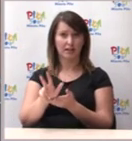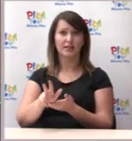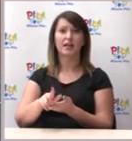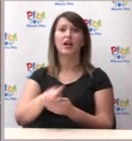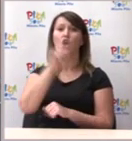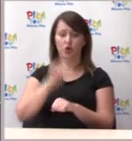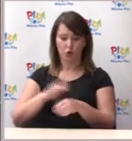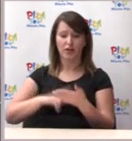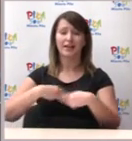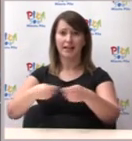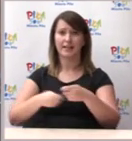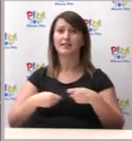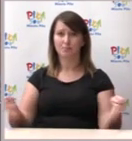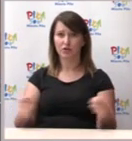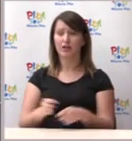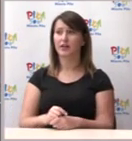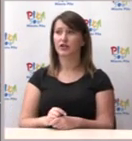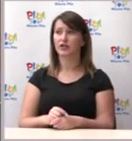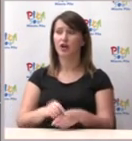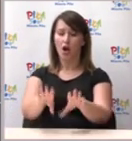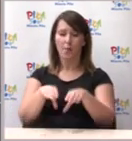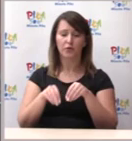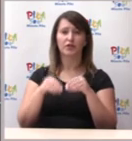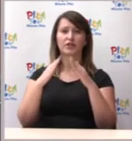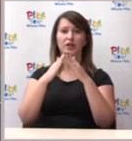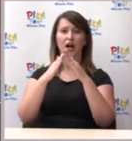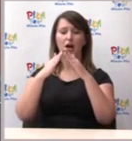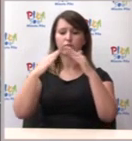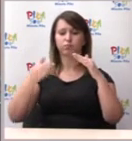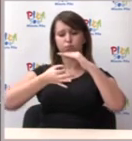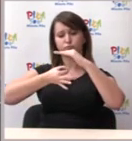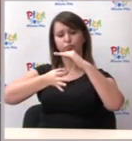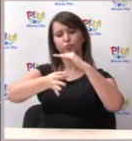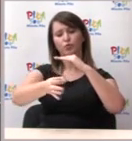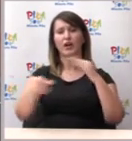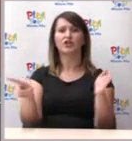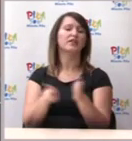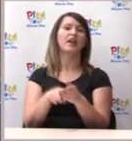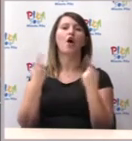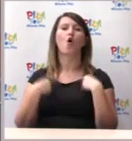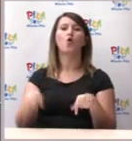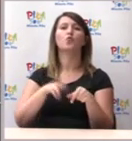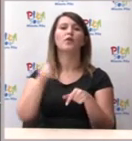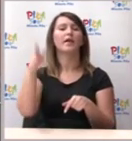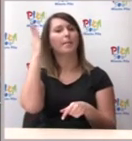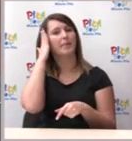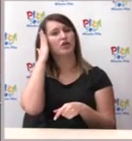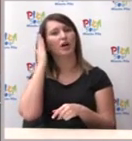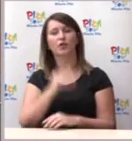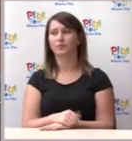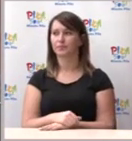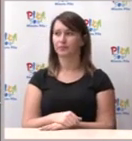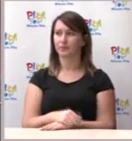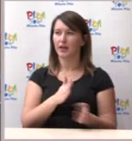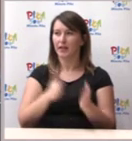oraz przyznania pierwszeństwa w nabyciu budynków użytkowych garaży na rzecz ich dotychczasowych najemców. W punkcie